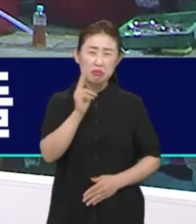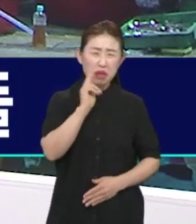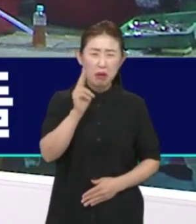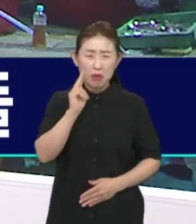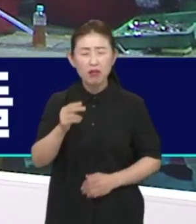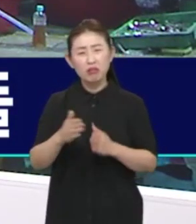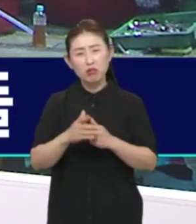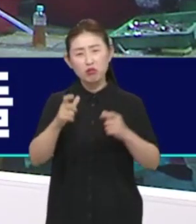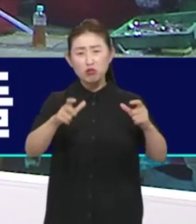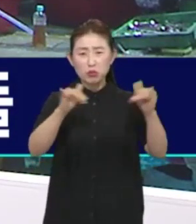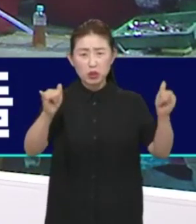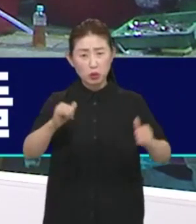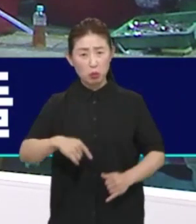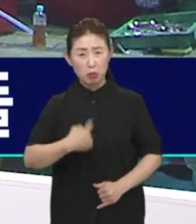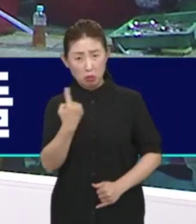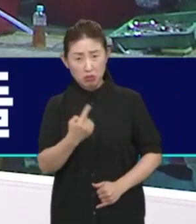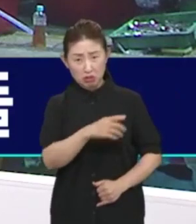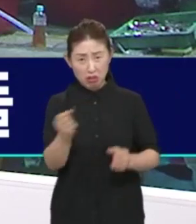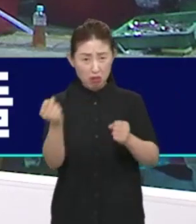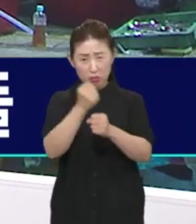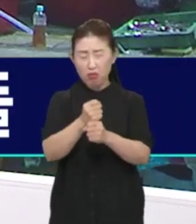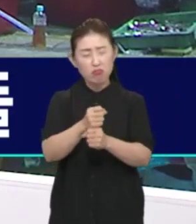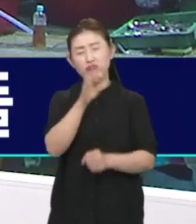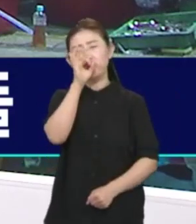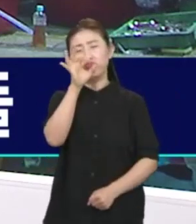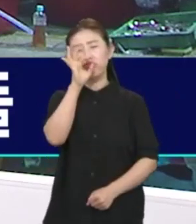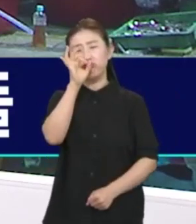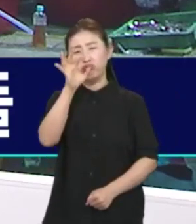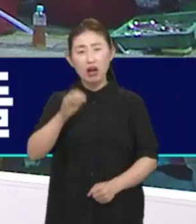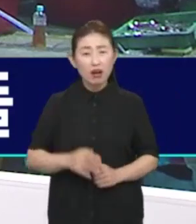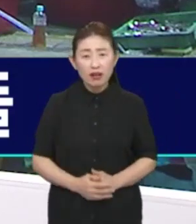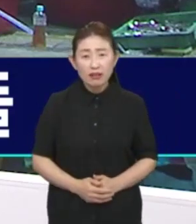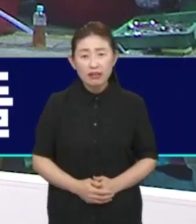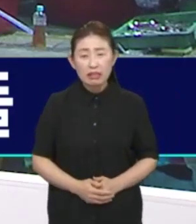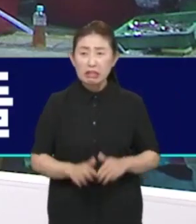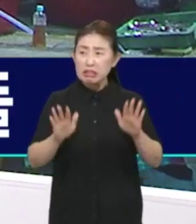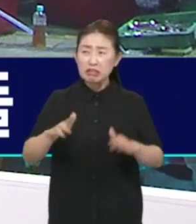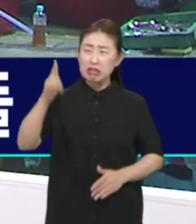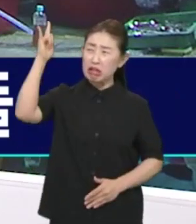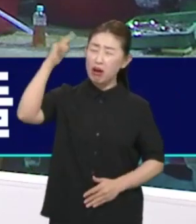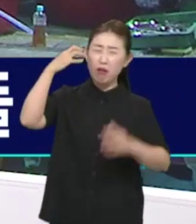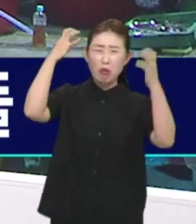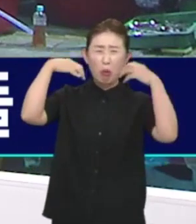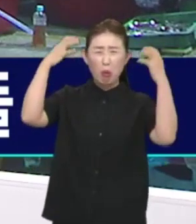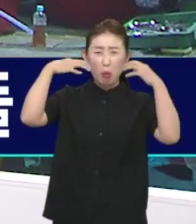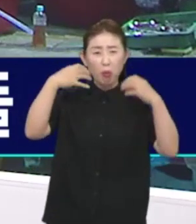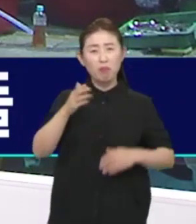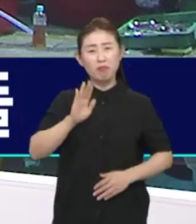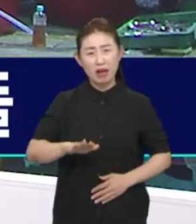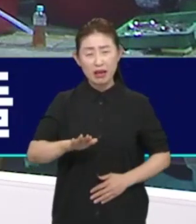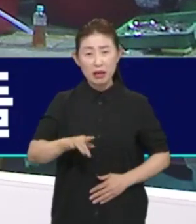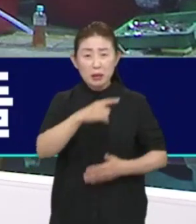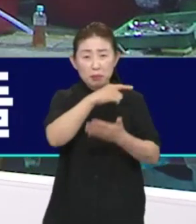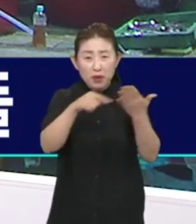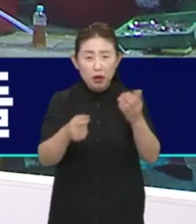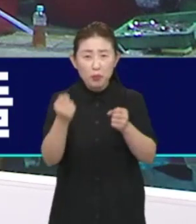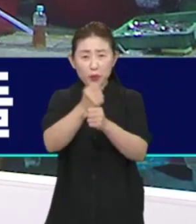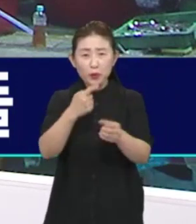규모가 워낙 커서 주민들의 힘만으로는 복구가 쉽지 않은 상황입니다. 하지만 폭염특보 속에도 수해 복구에